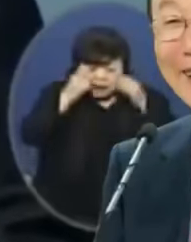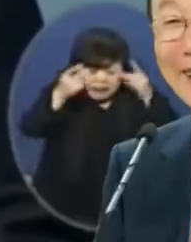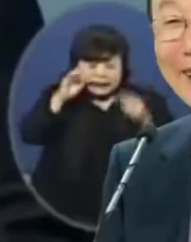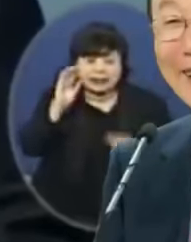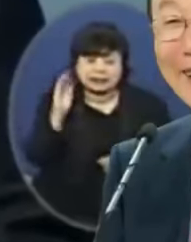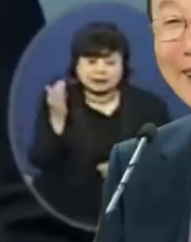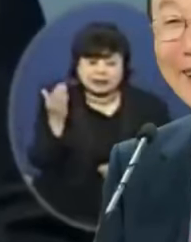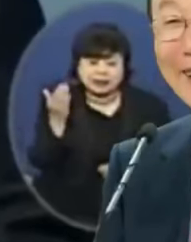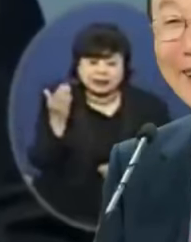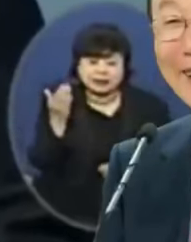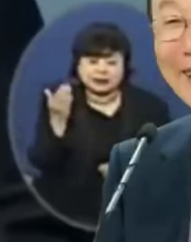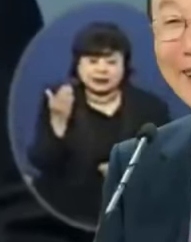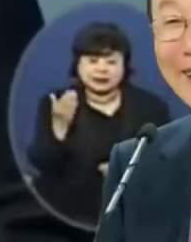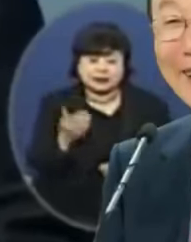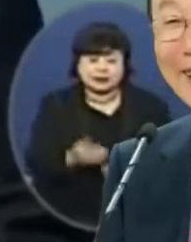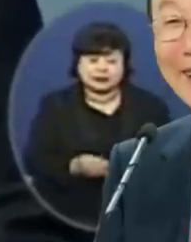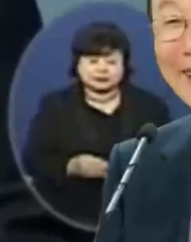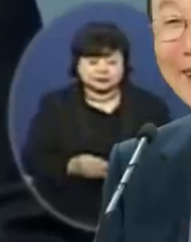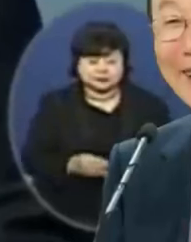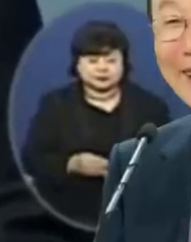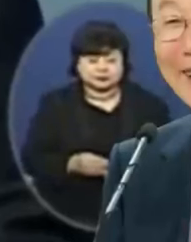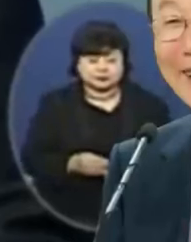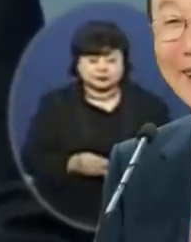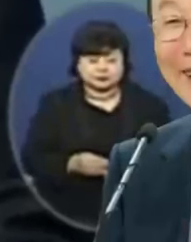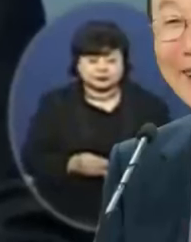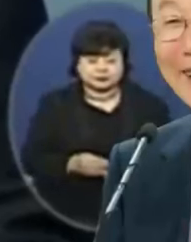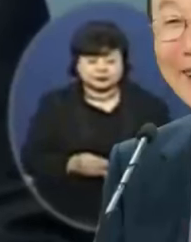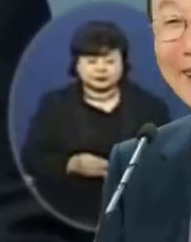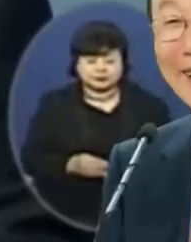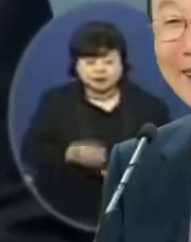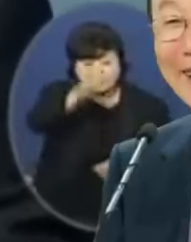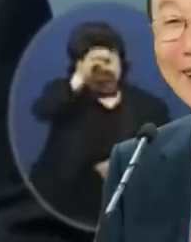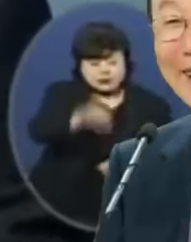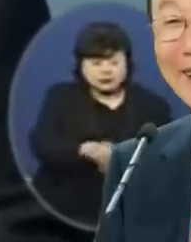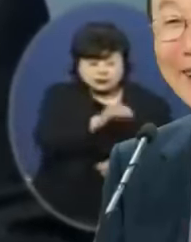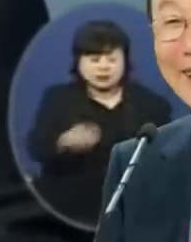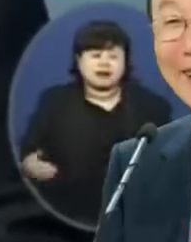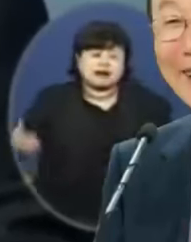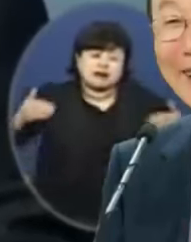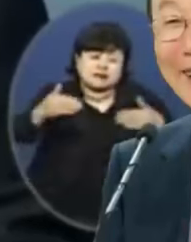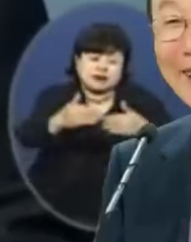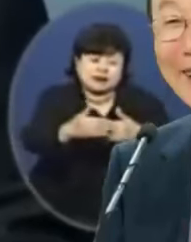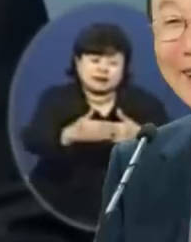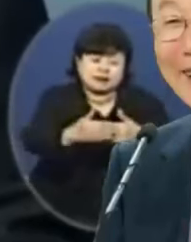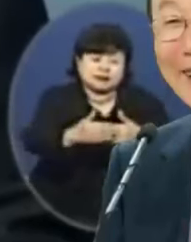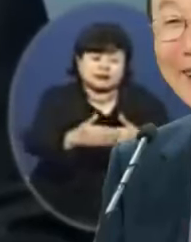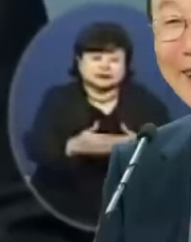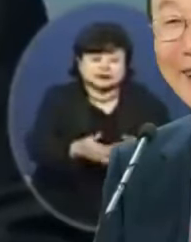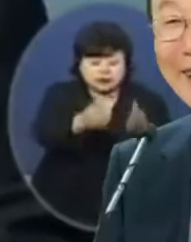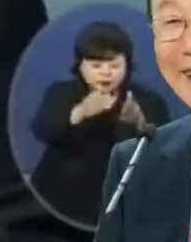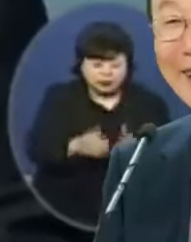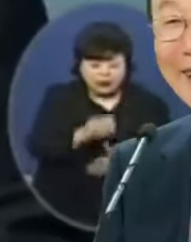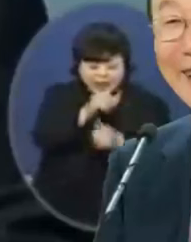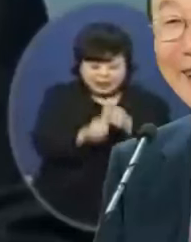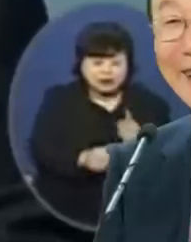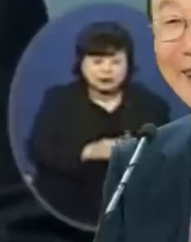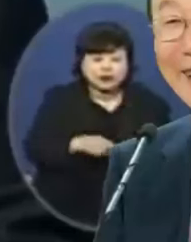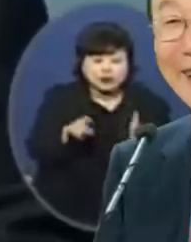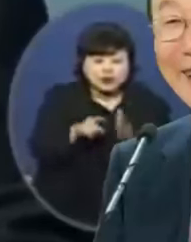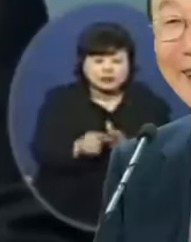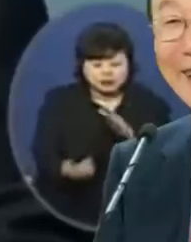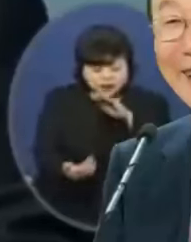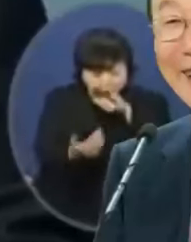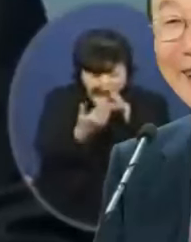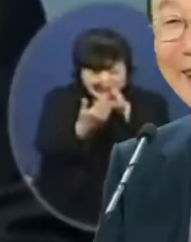깨달아짐에 푹 빠져야 되는 것입니다. 십자가를 끌어안으면 십자가를 통해서 하나님이 우리를 위해서